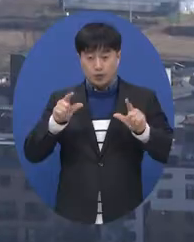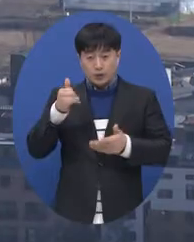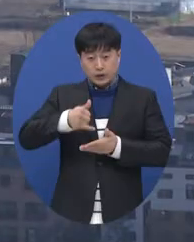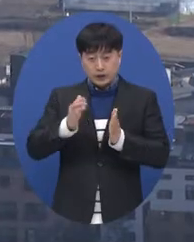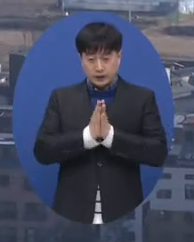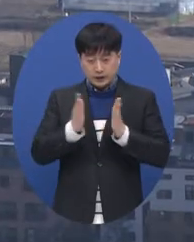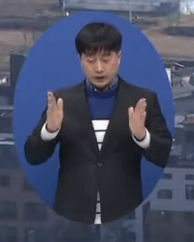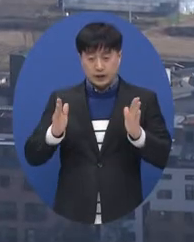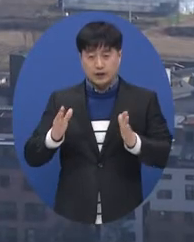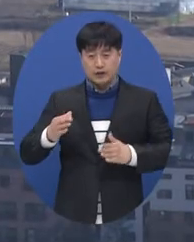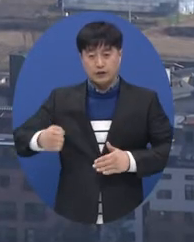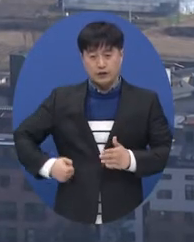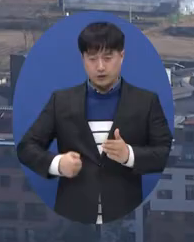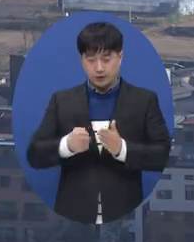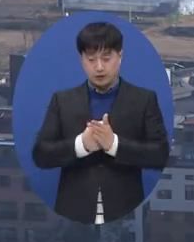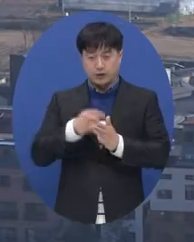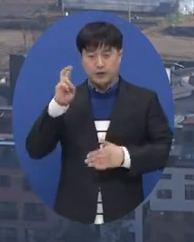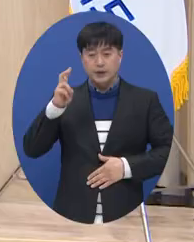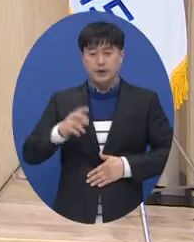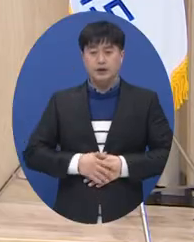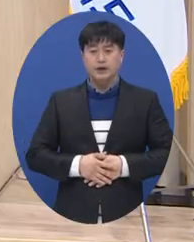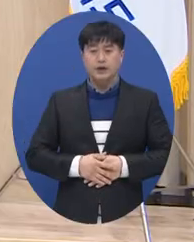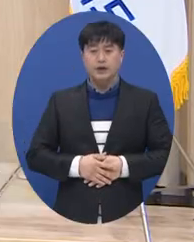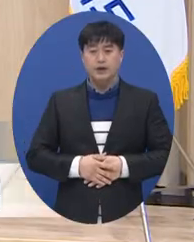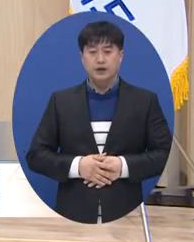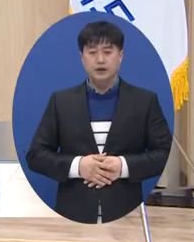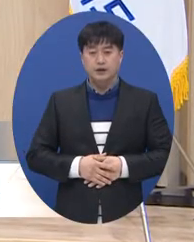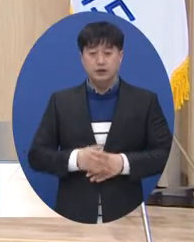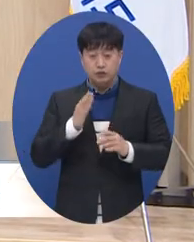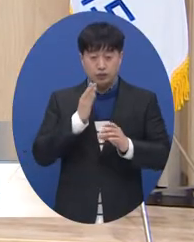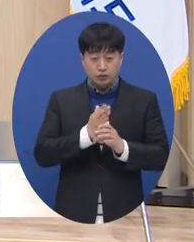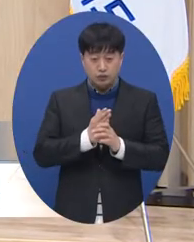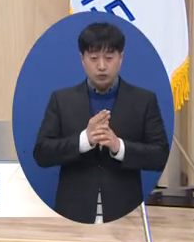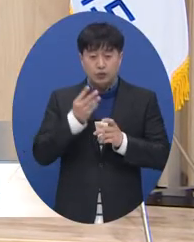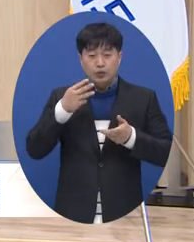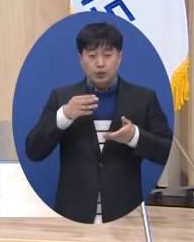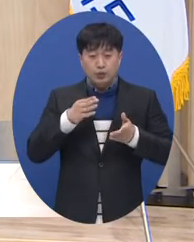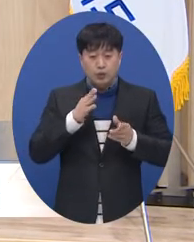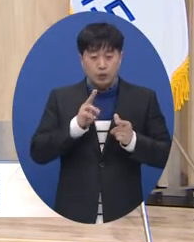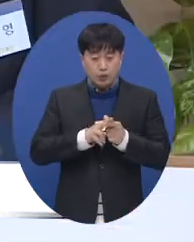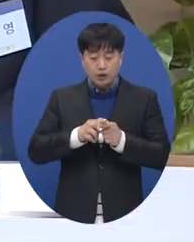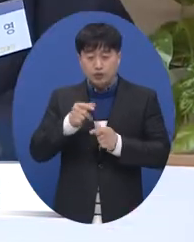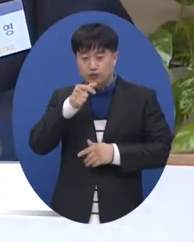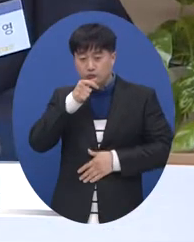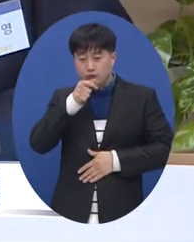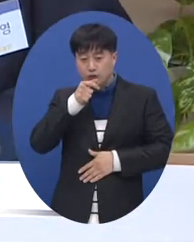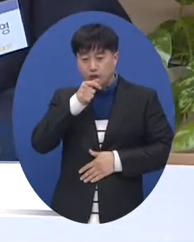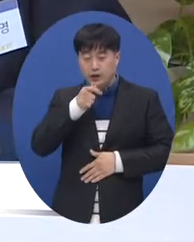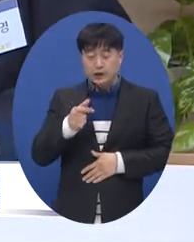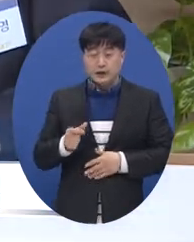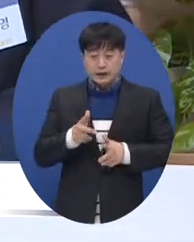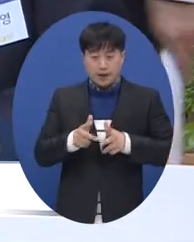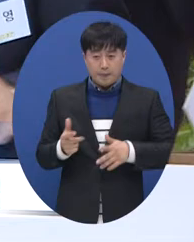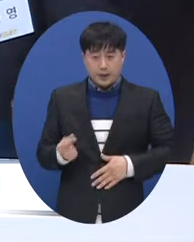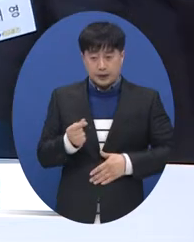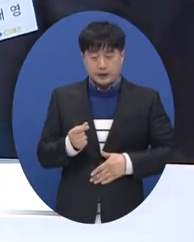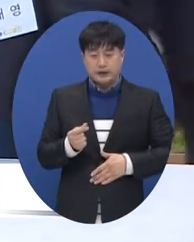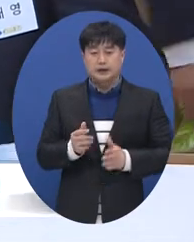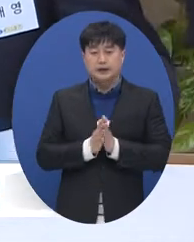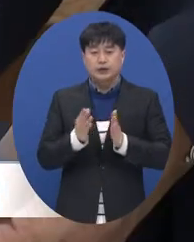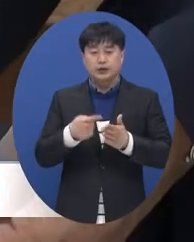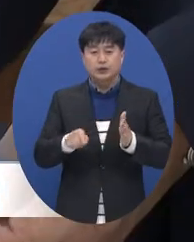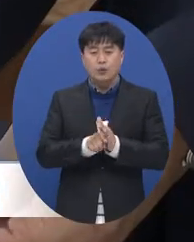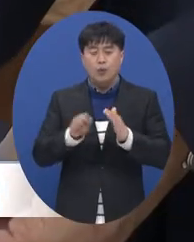시기로 잡고 있는 것으로 알려졌습니다. 이런 가운데 경기도와 수원시는 사업의 보다 빠른 추진을 위해